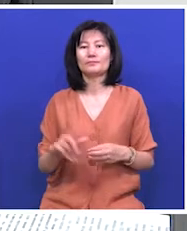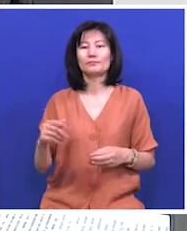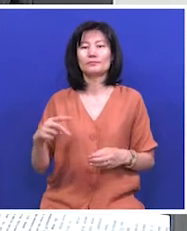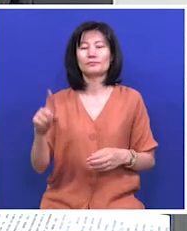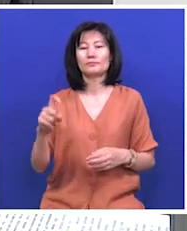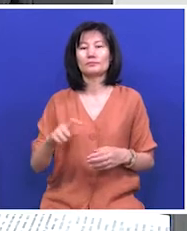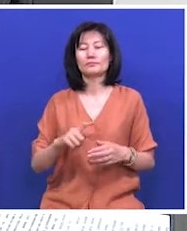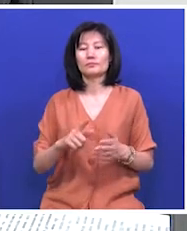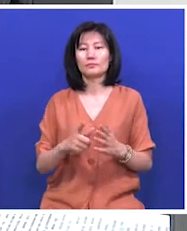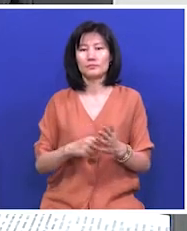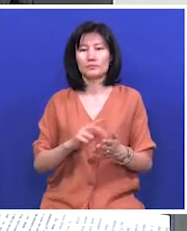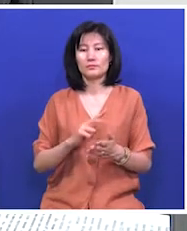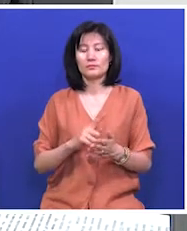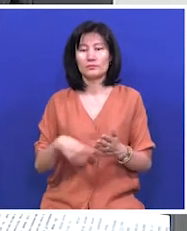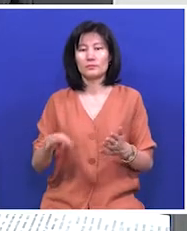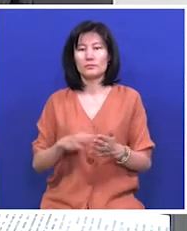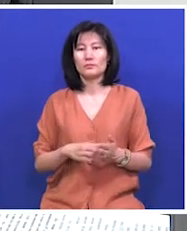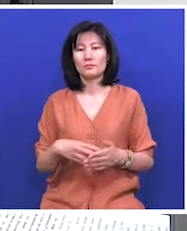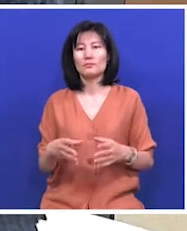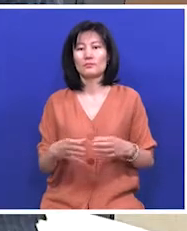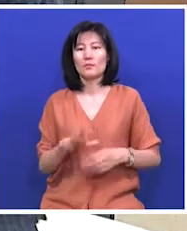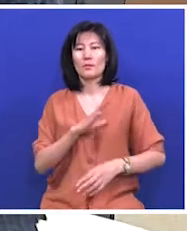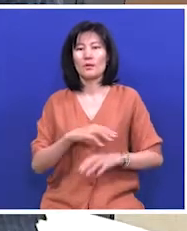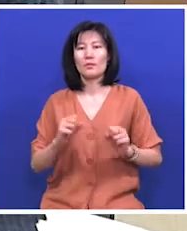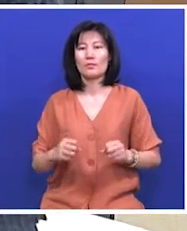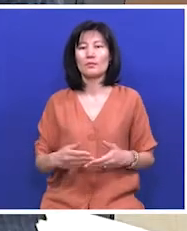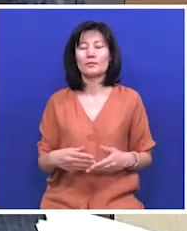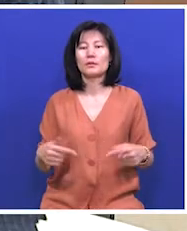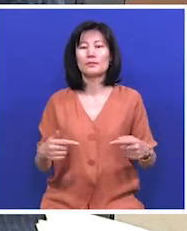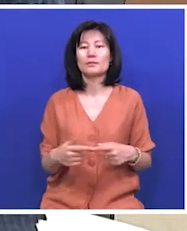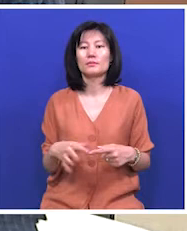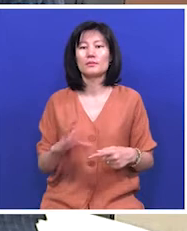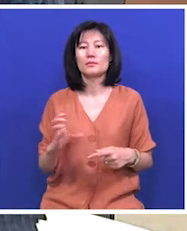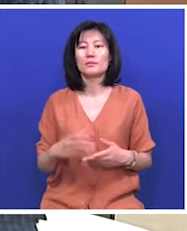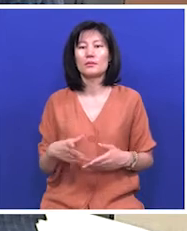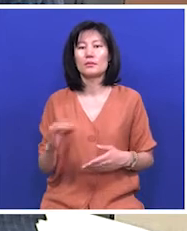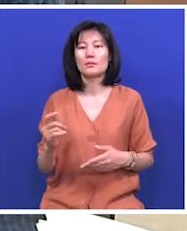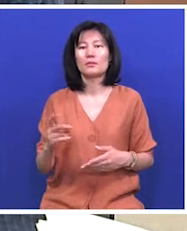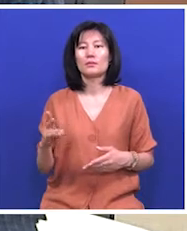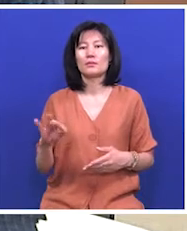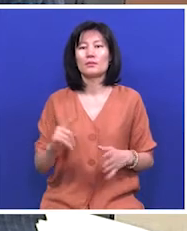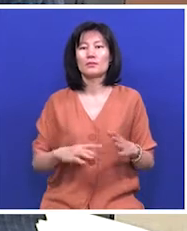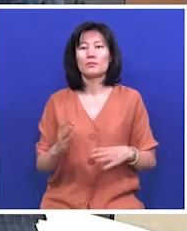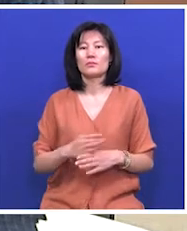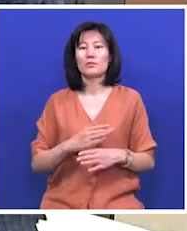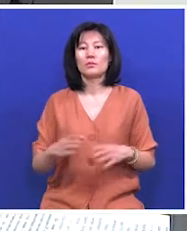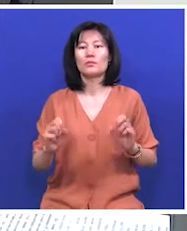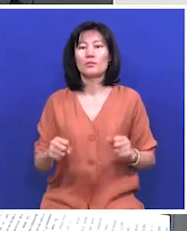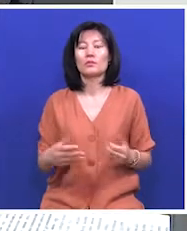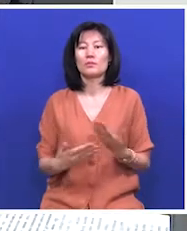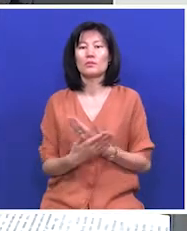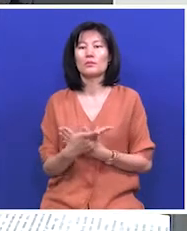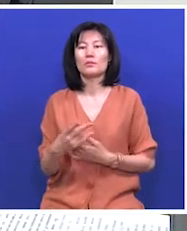бір тоннасы 174 мың теңгеден босатылды. Сыған сәйкес ақпан наурыз айына